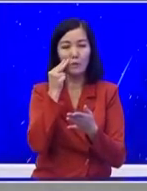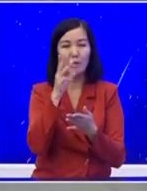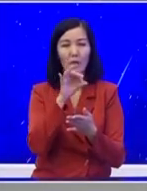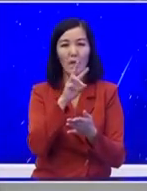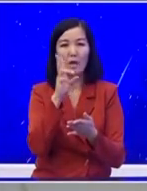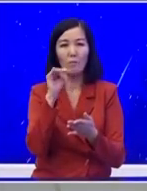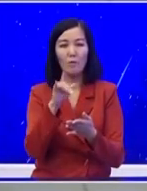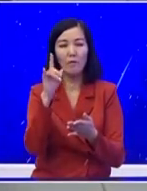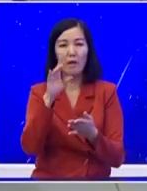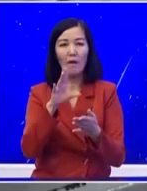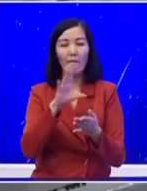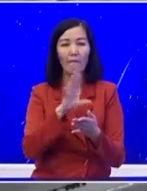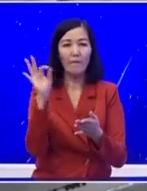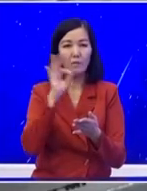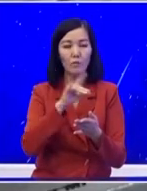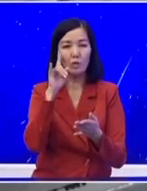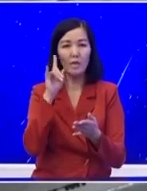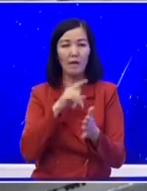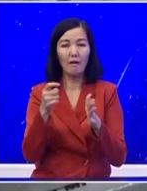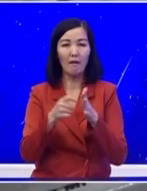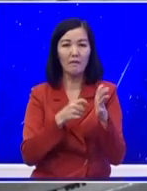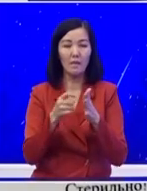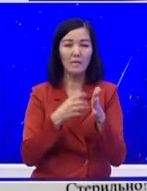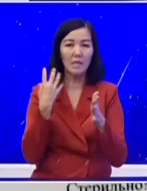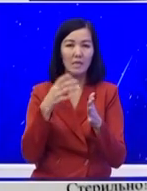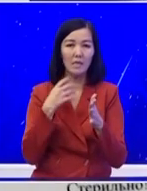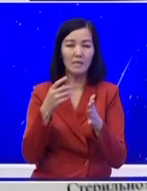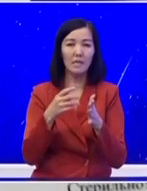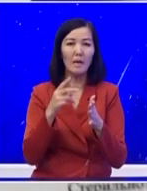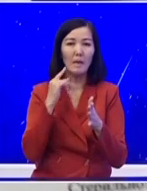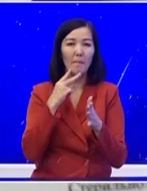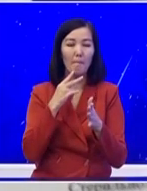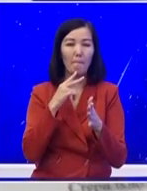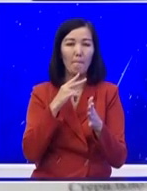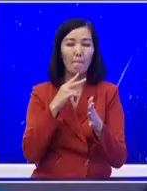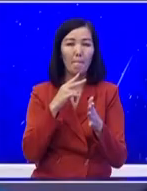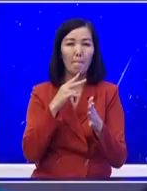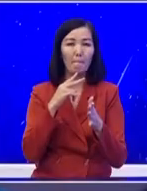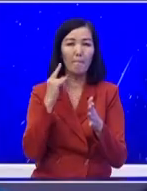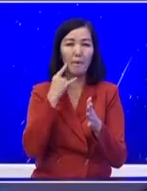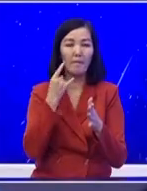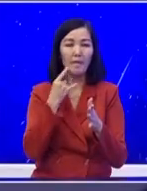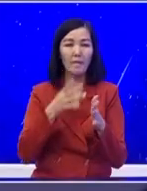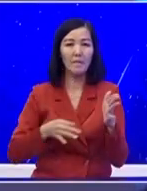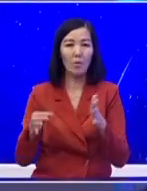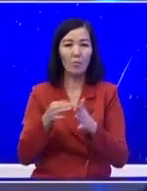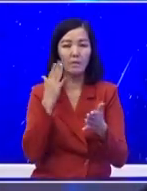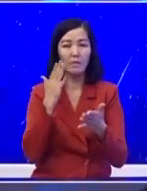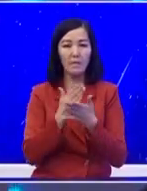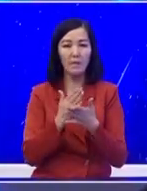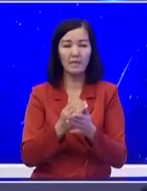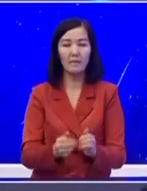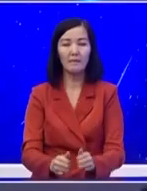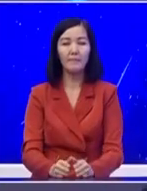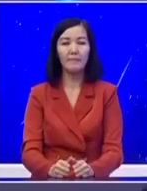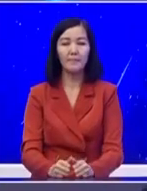Этераусской, Восточно-Казахстанской, Жамбылской, Карагандинской, Кызылординской, Павлодарской и Туркестанской областях. Всего за 6